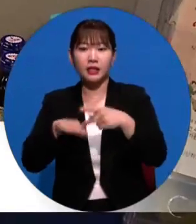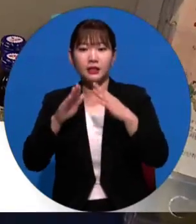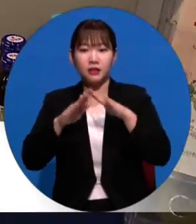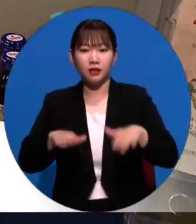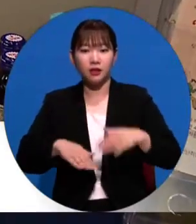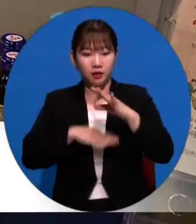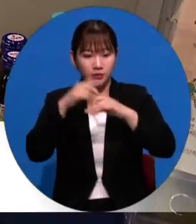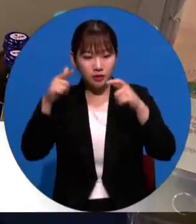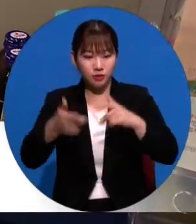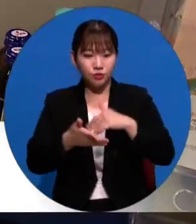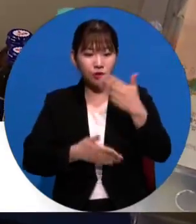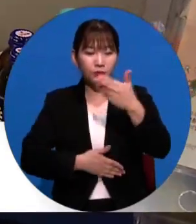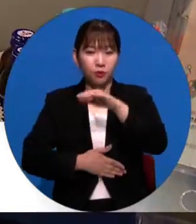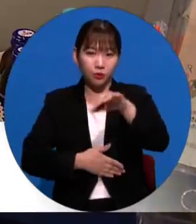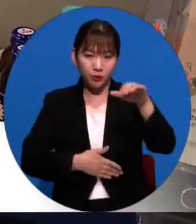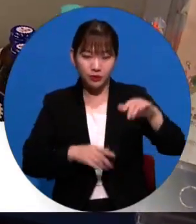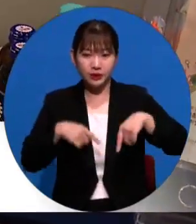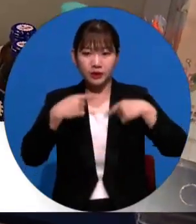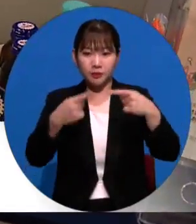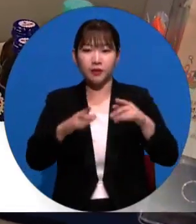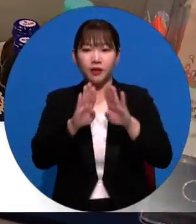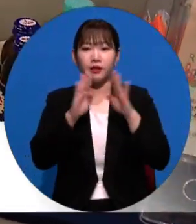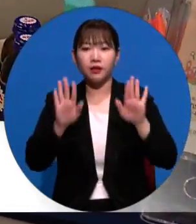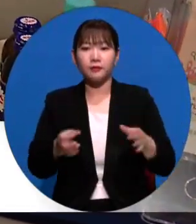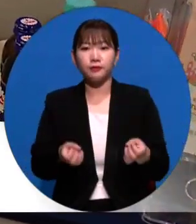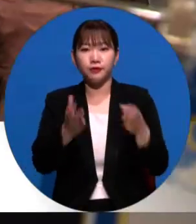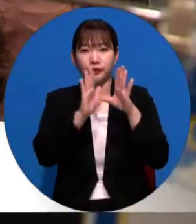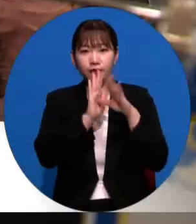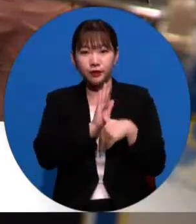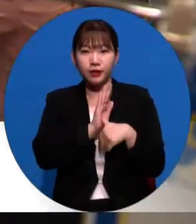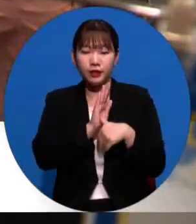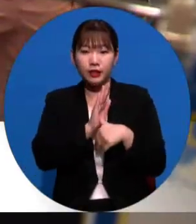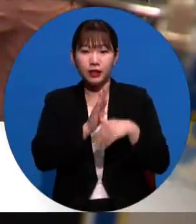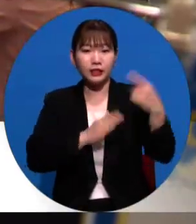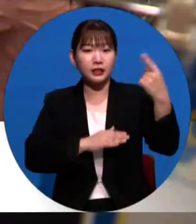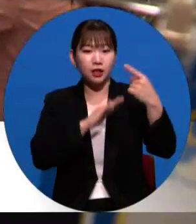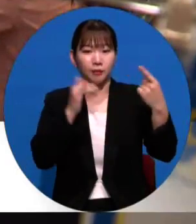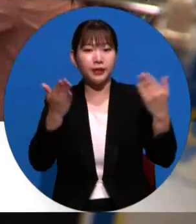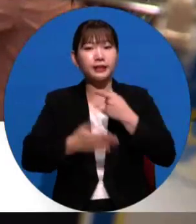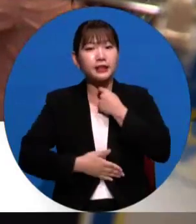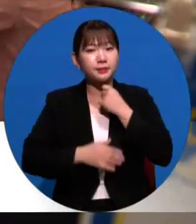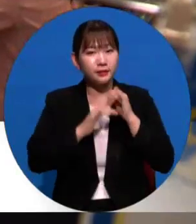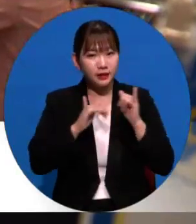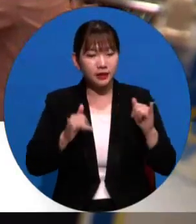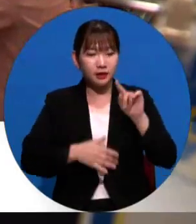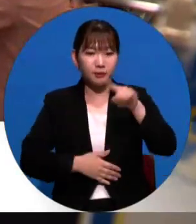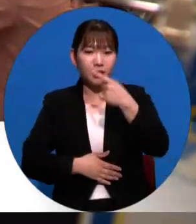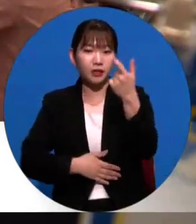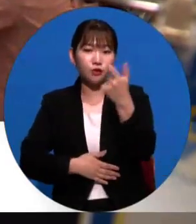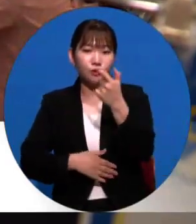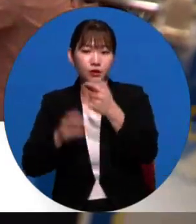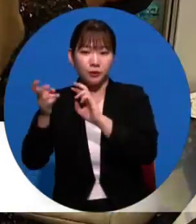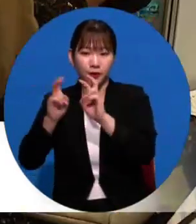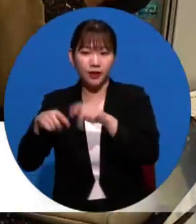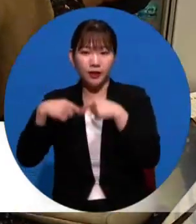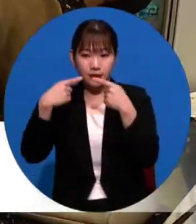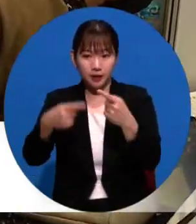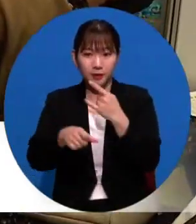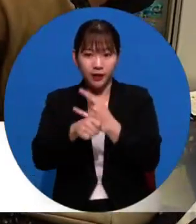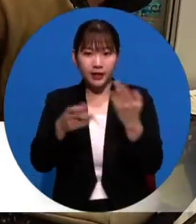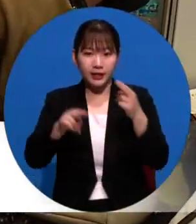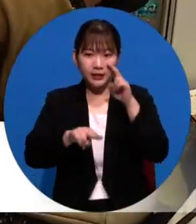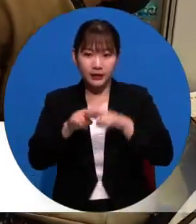전남서북권 9개 시군의 참가한 가운데 열린 이번 박람회에는 처녀병의 구직자와 백예순계 기업이 참여해